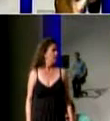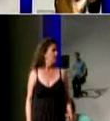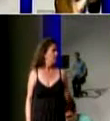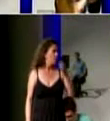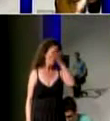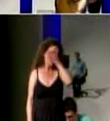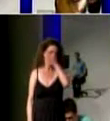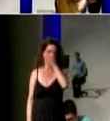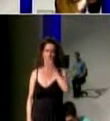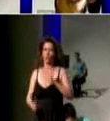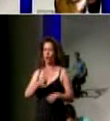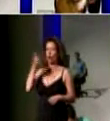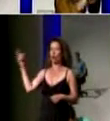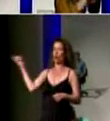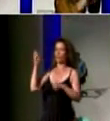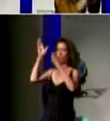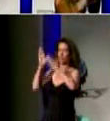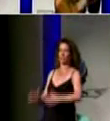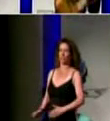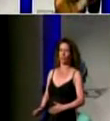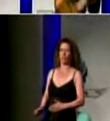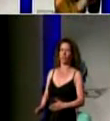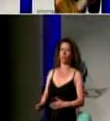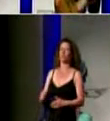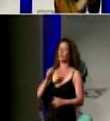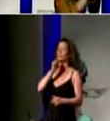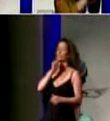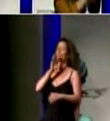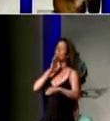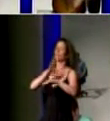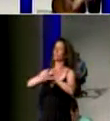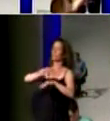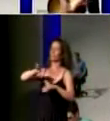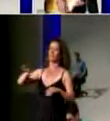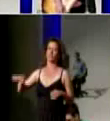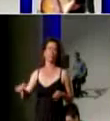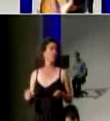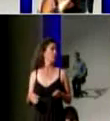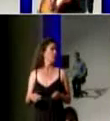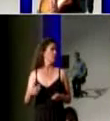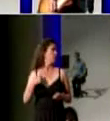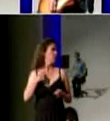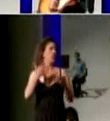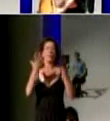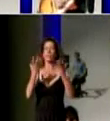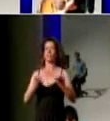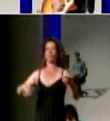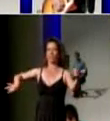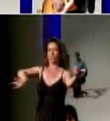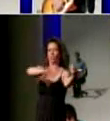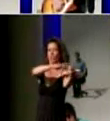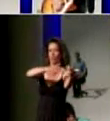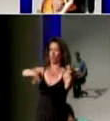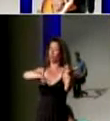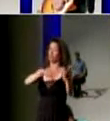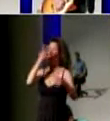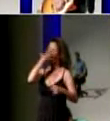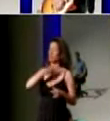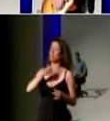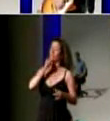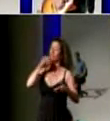Nous avions un autre invité, mais lui, je vous en reparle tout à l'heure. Il tenait à jouer le violon dans cette chanson. C'était très beau,